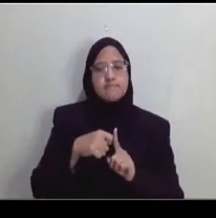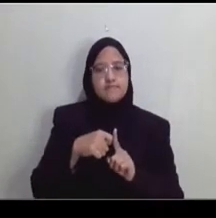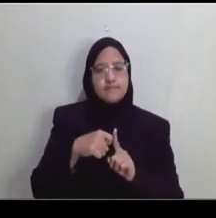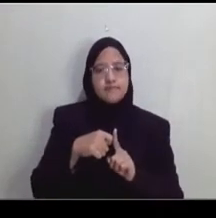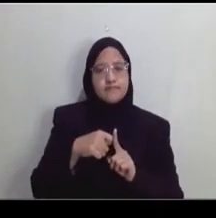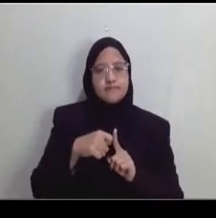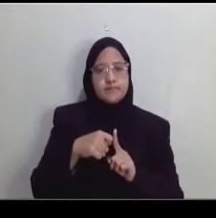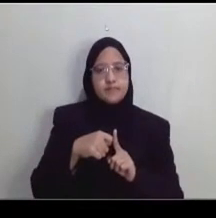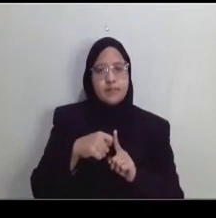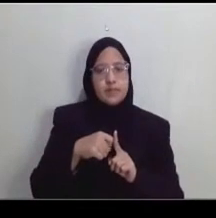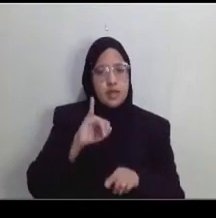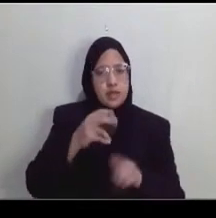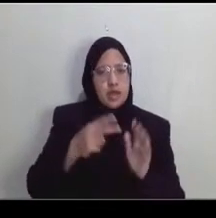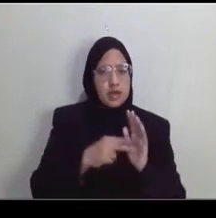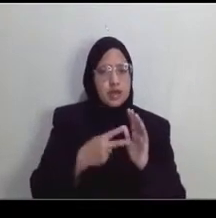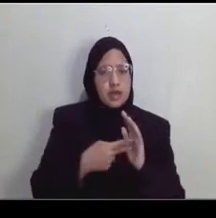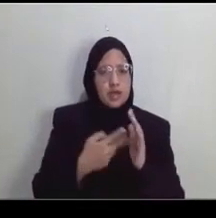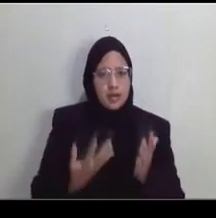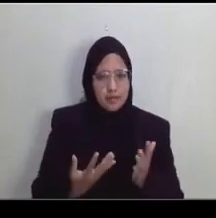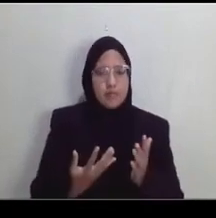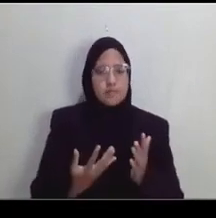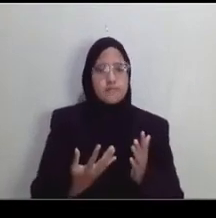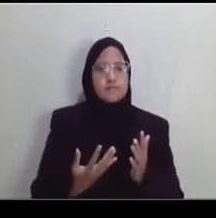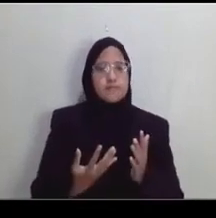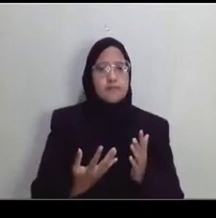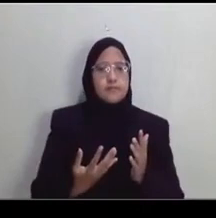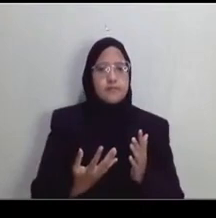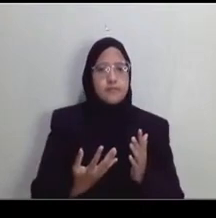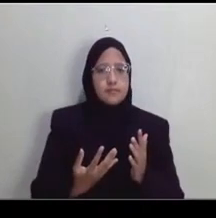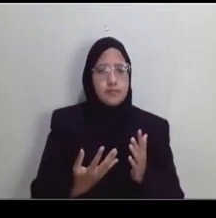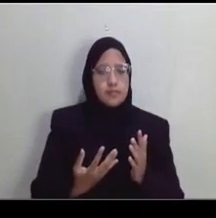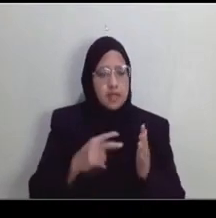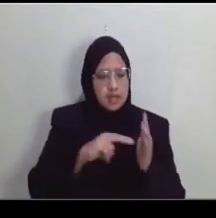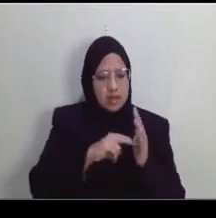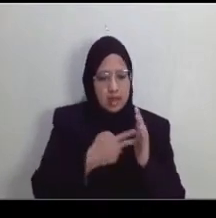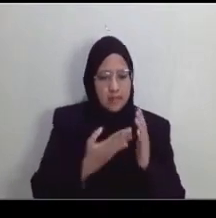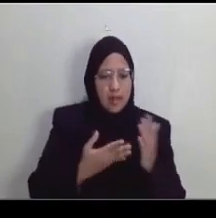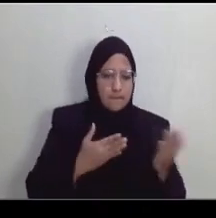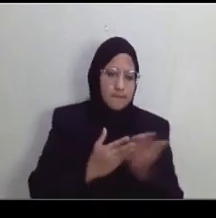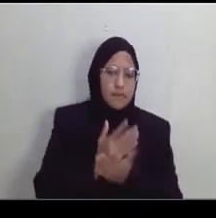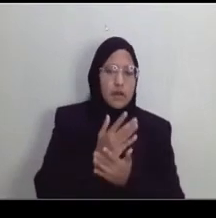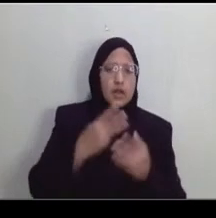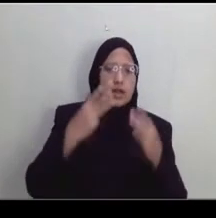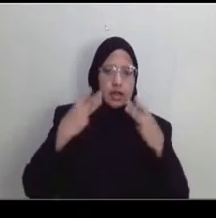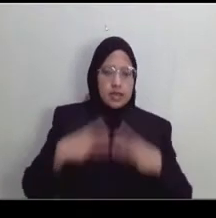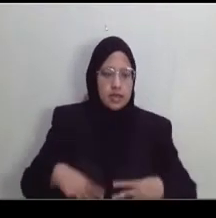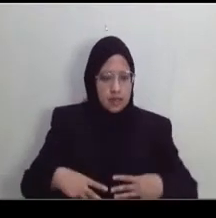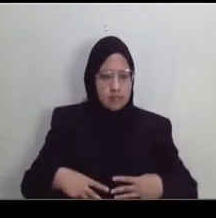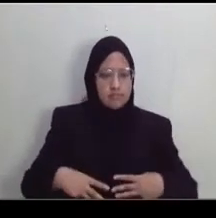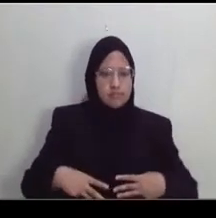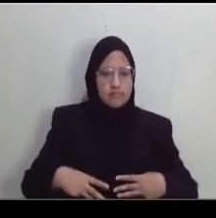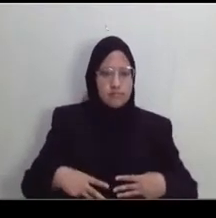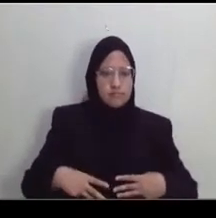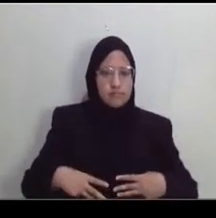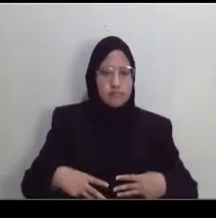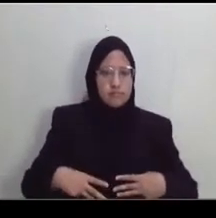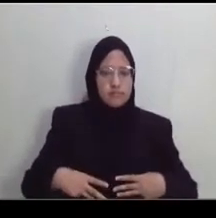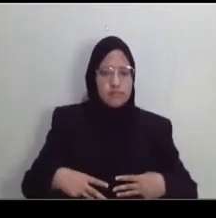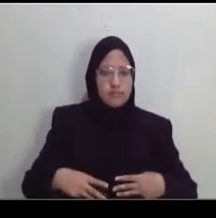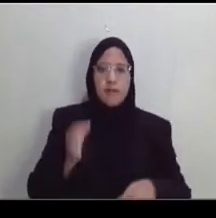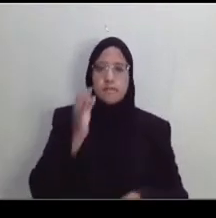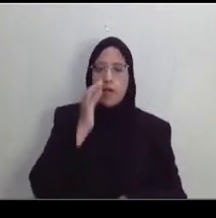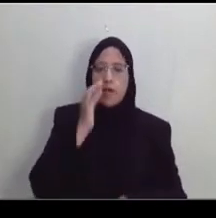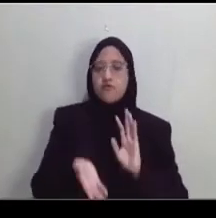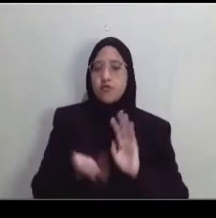tindakan yang patut diduga melenceng dari kode etik sebagai pedoman eh maaf diulangi